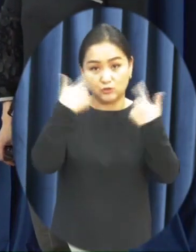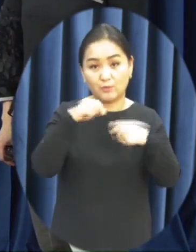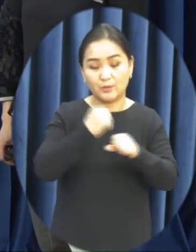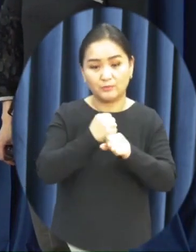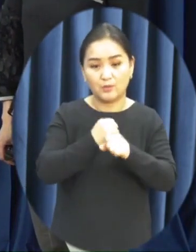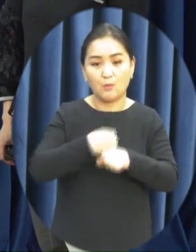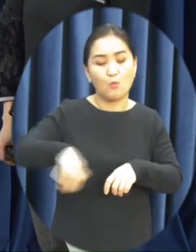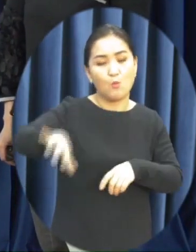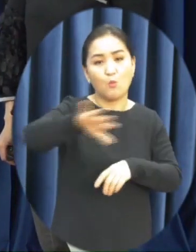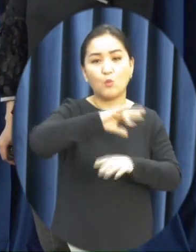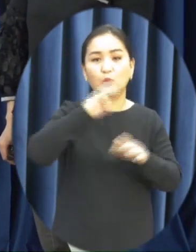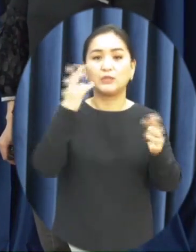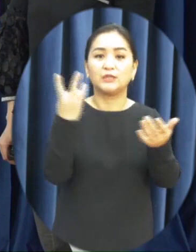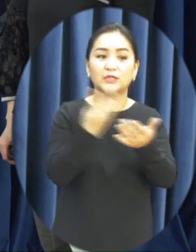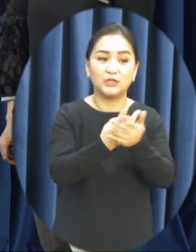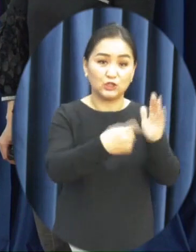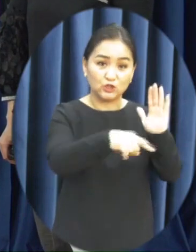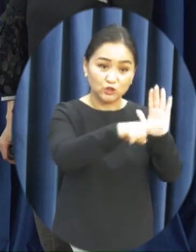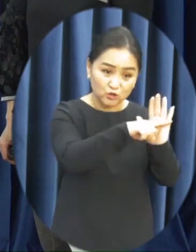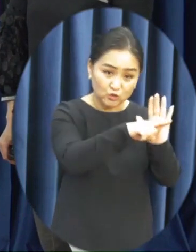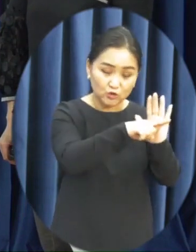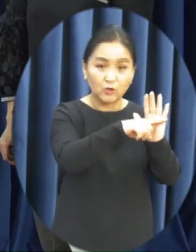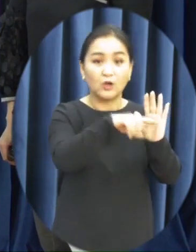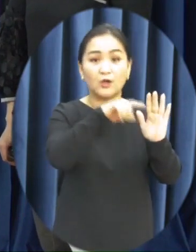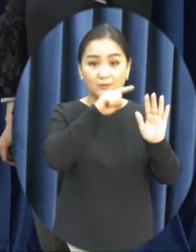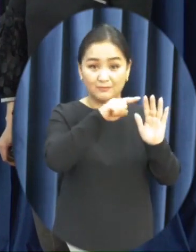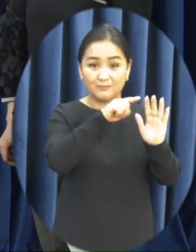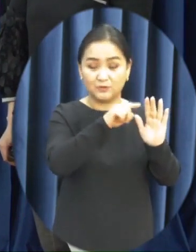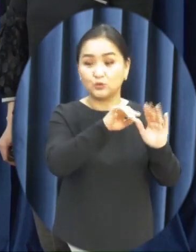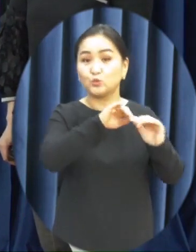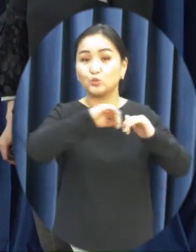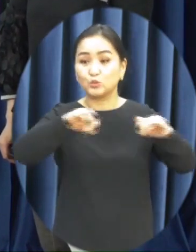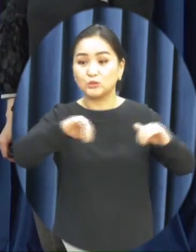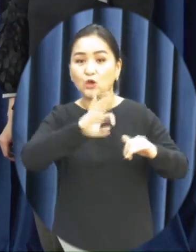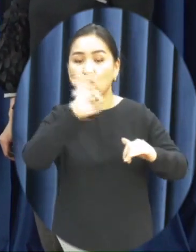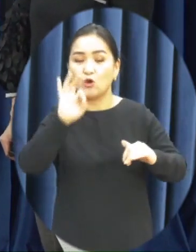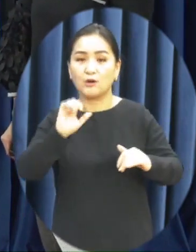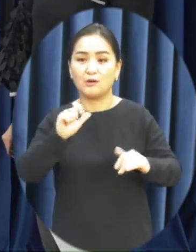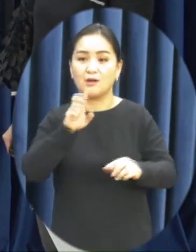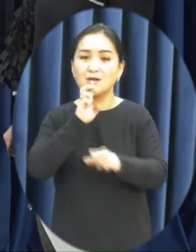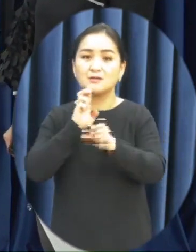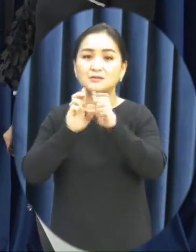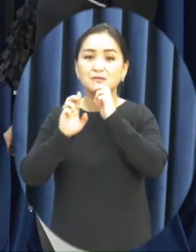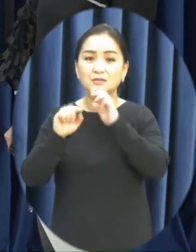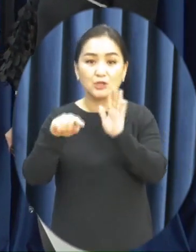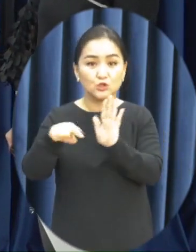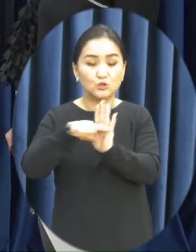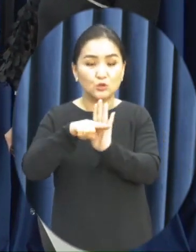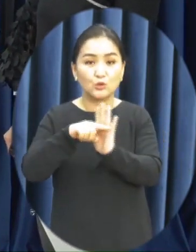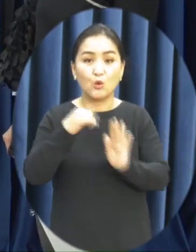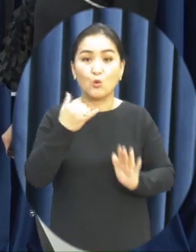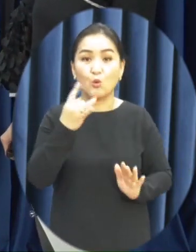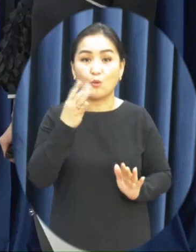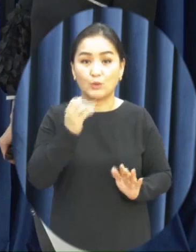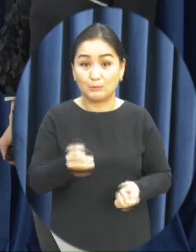གཏེལ ཁྱེར ཕྱེ པགི ཀསུག ཁྱེལ ལས ཁེབས དགིའི ཚནས གེས ཁེུམགང ཁྱག